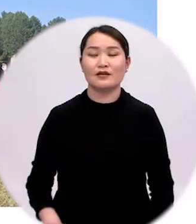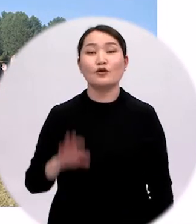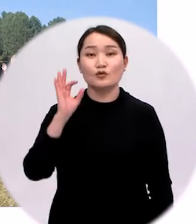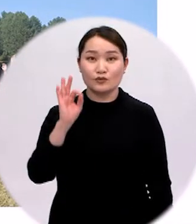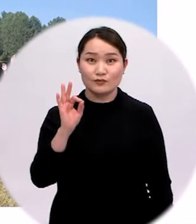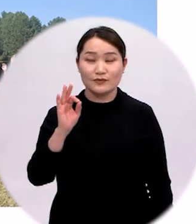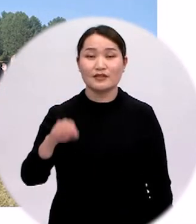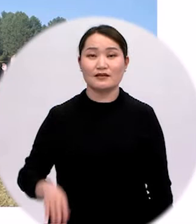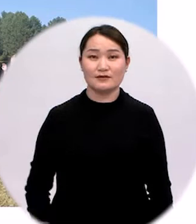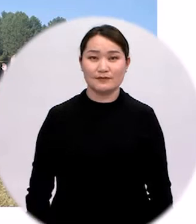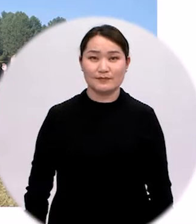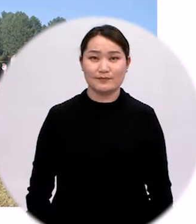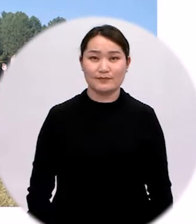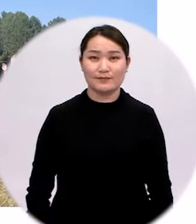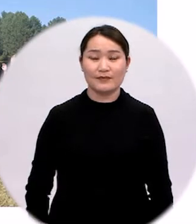Зүйтэй